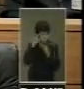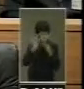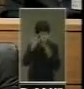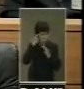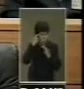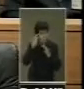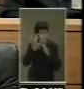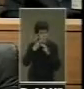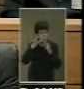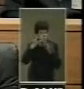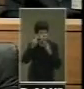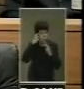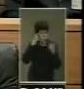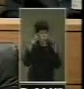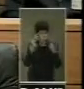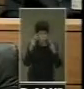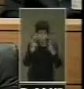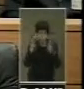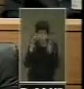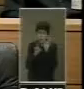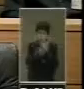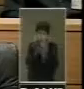จไหมครับว่าทำไมชื่ออย่างนั้นครับ